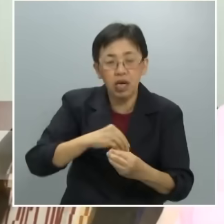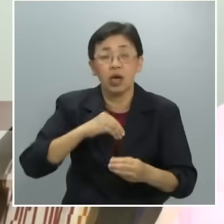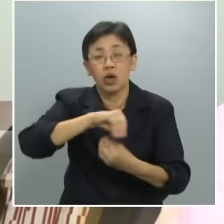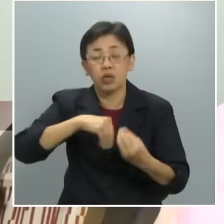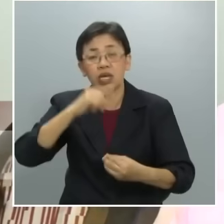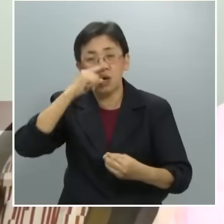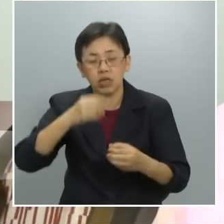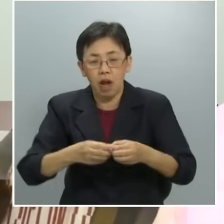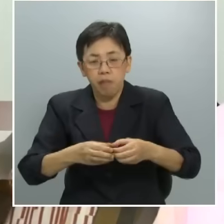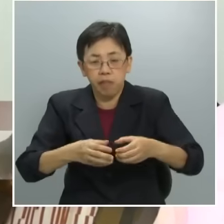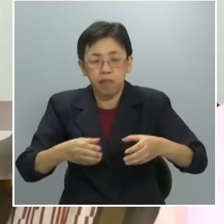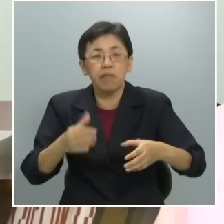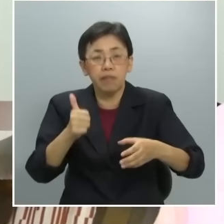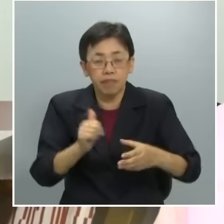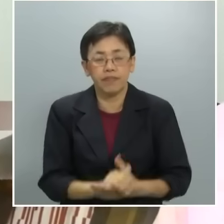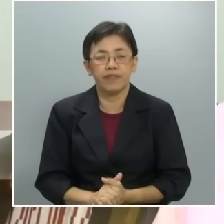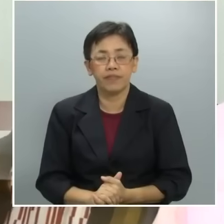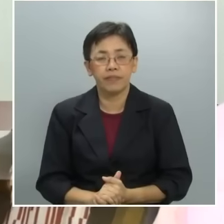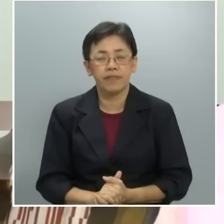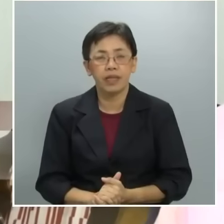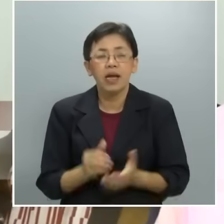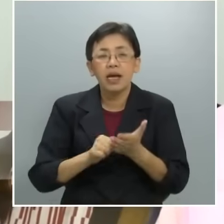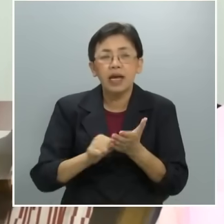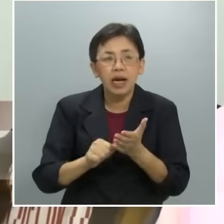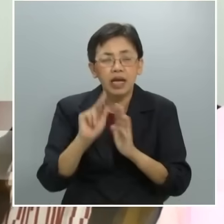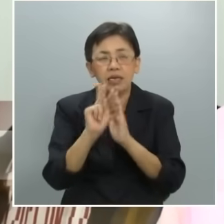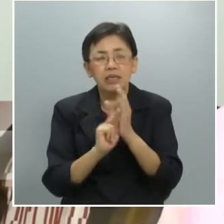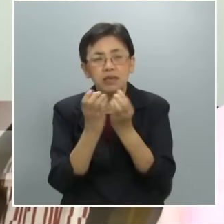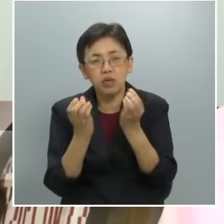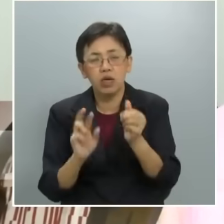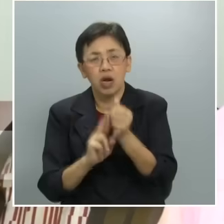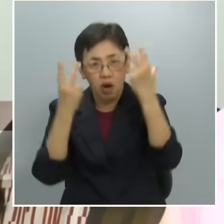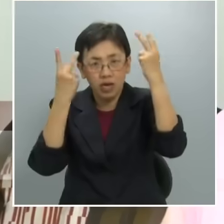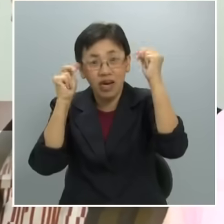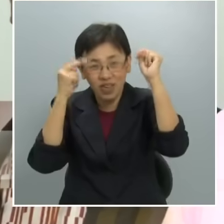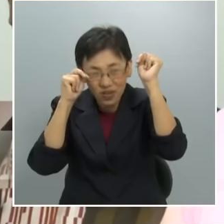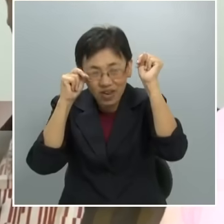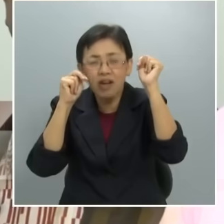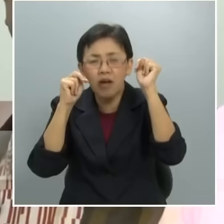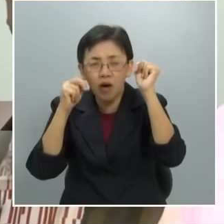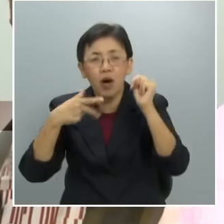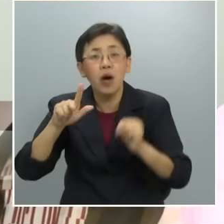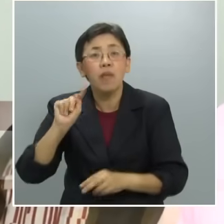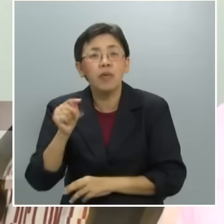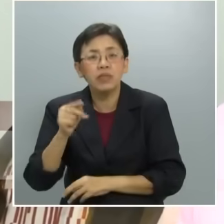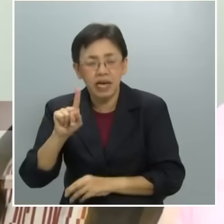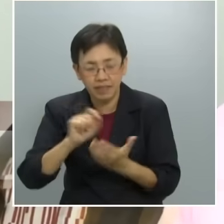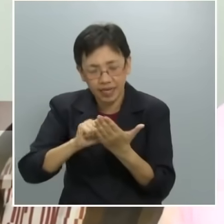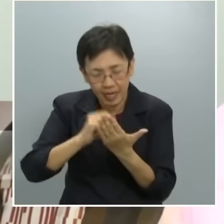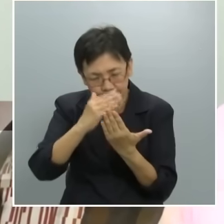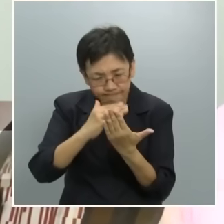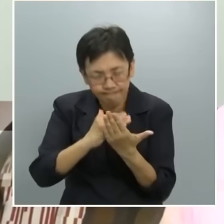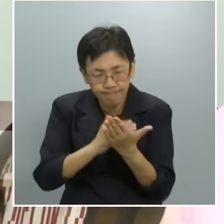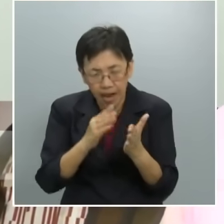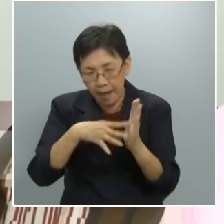เบ่งบานขึ้นได้ทั้งเรื่องของการแก้ไขรัฐธรรมนูญผมว่าทางท่านรองนายกภูมิธรรมก็มีการเขียนไทม์ไลน์ที่ชัดเจนแล้วนะครับมีการ